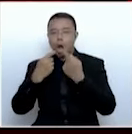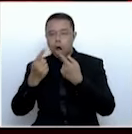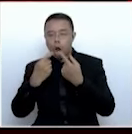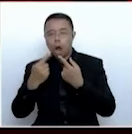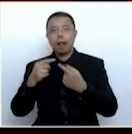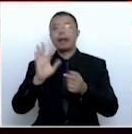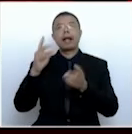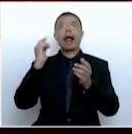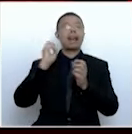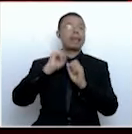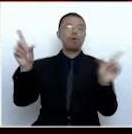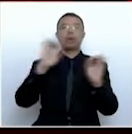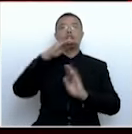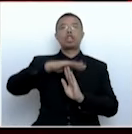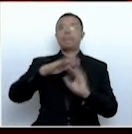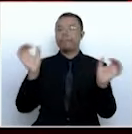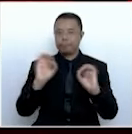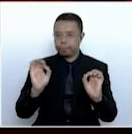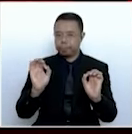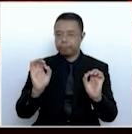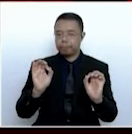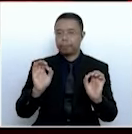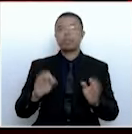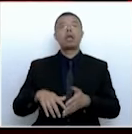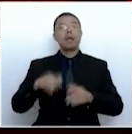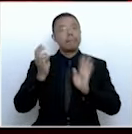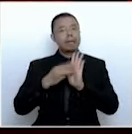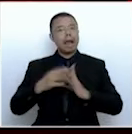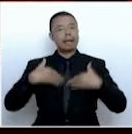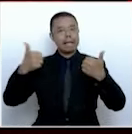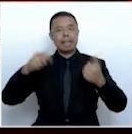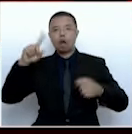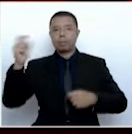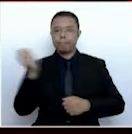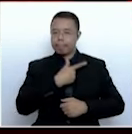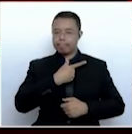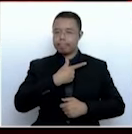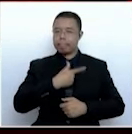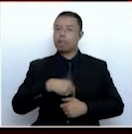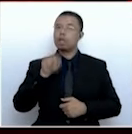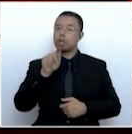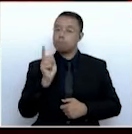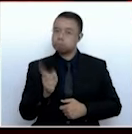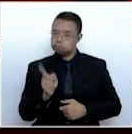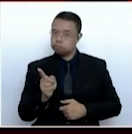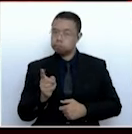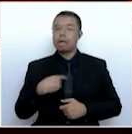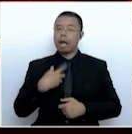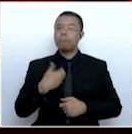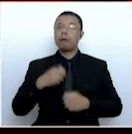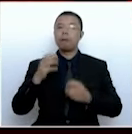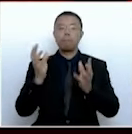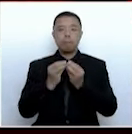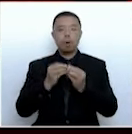gak pakai libur. Urusan kesehatan harus cepat dan responsif. Untuk itu, kami akan